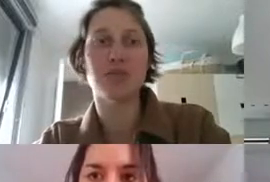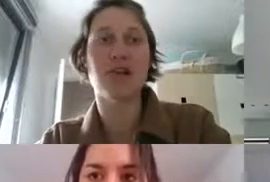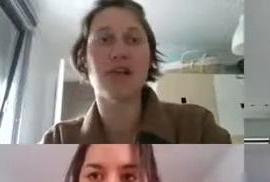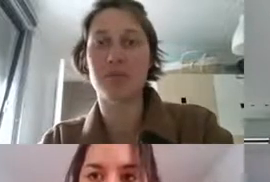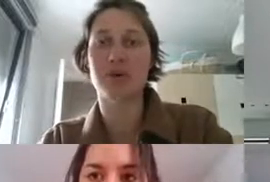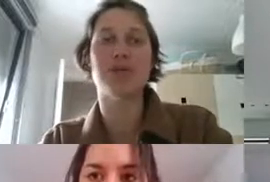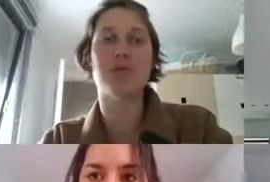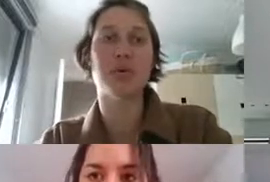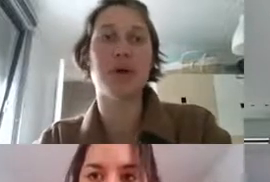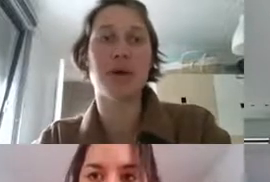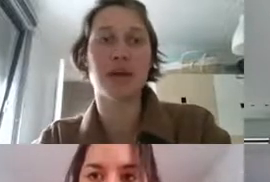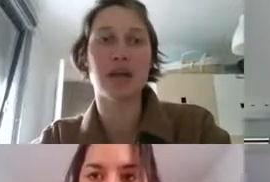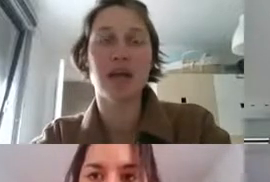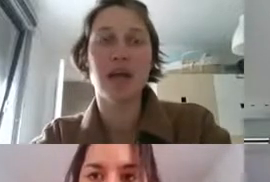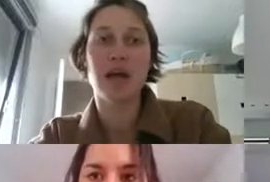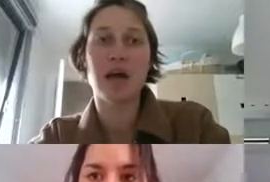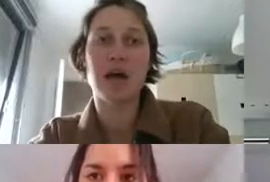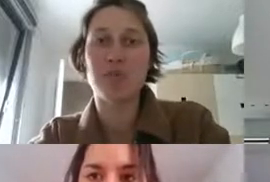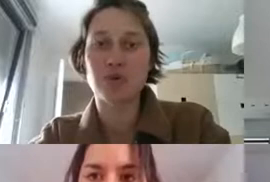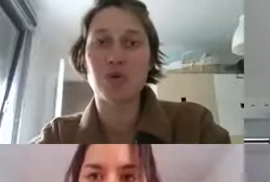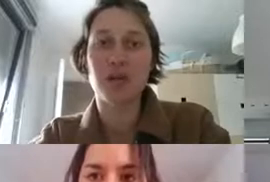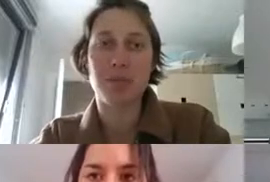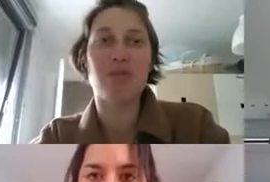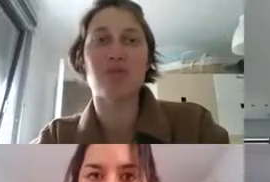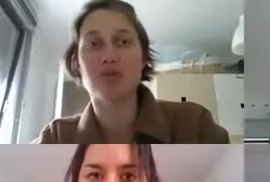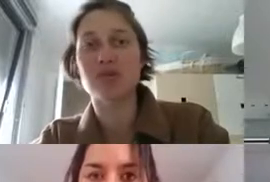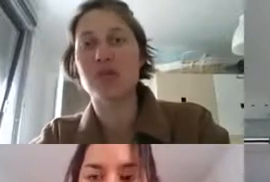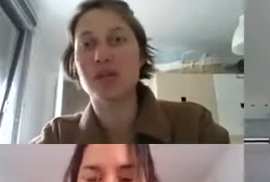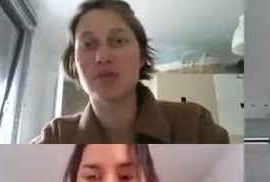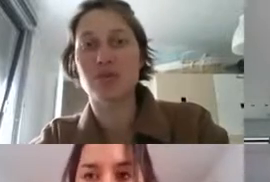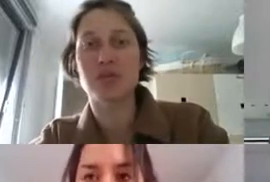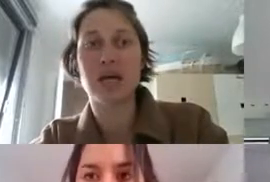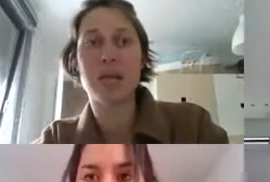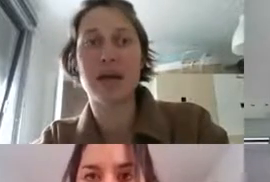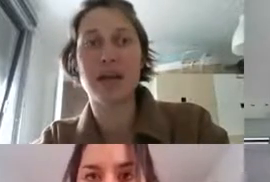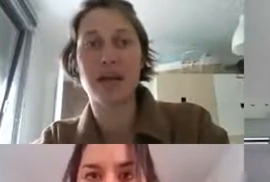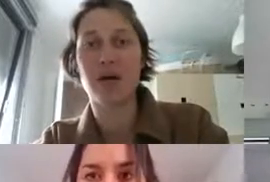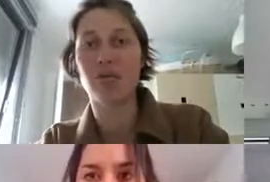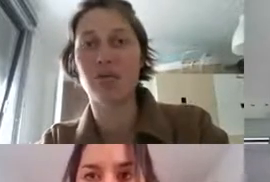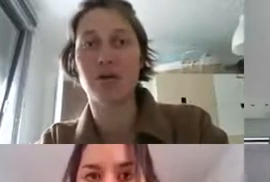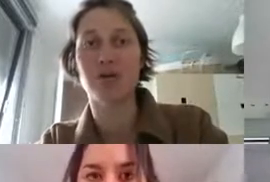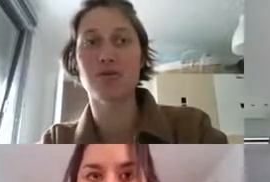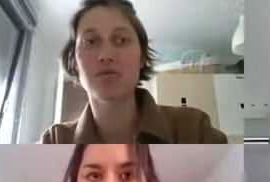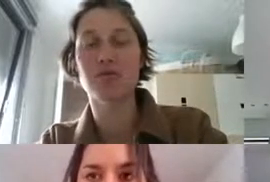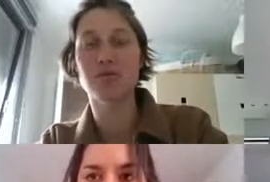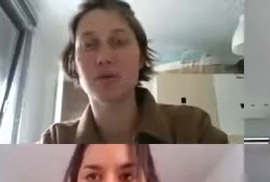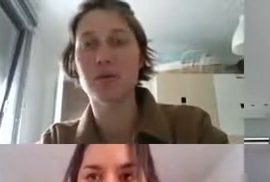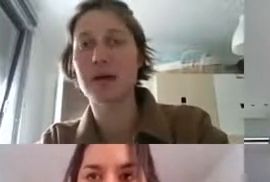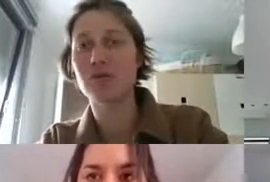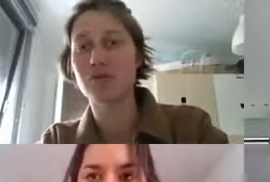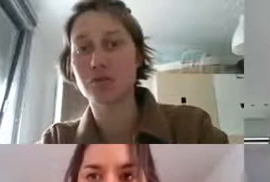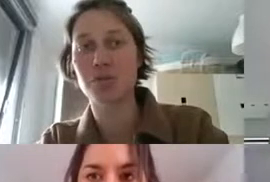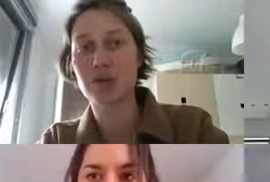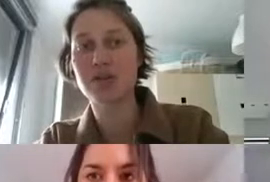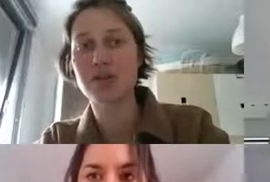ze meer feeling hebben met de speelpleinwerking, dat ze ook een keer met andere jobstudenten konden samenwerken. En gewoon naar groepsgevoel was dat